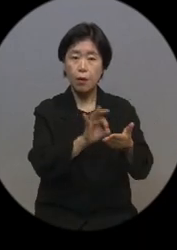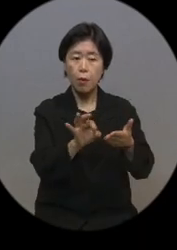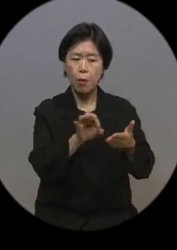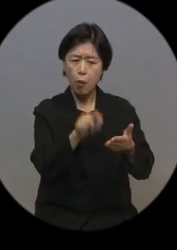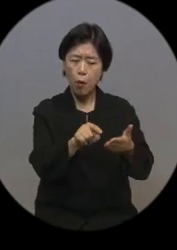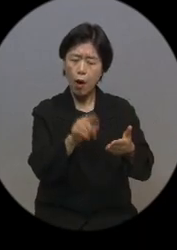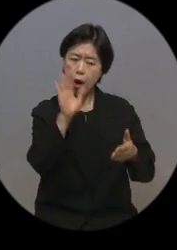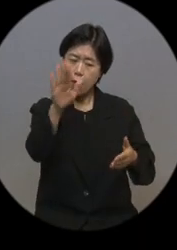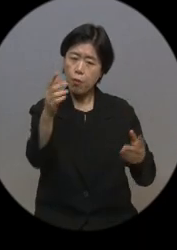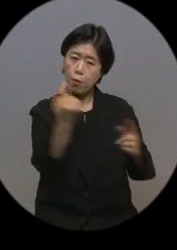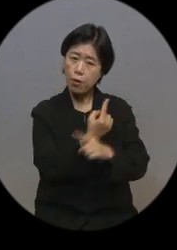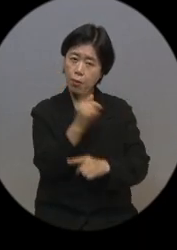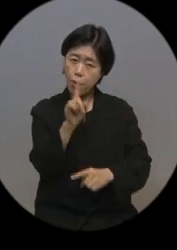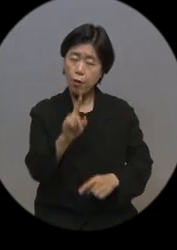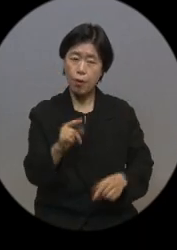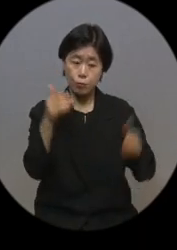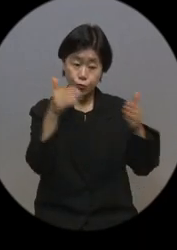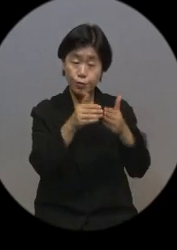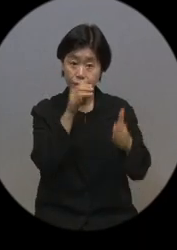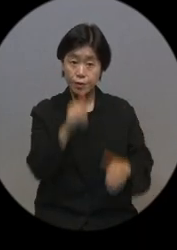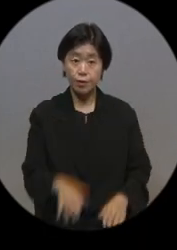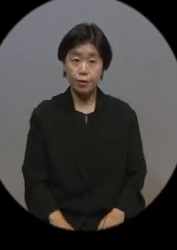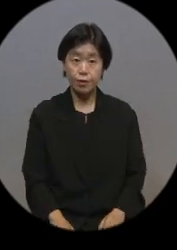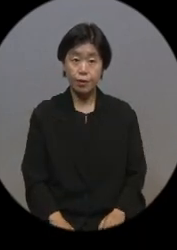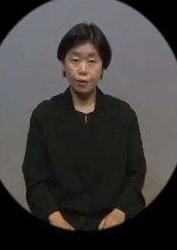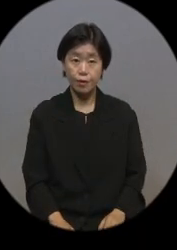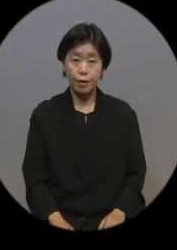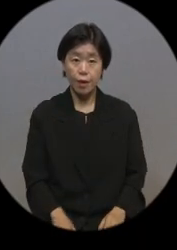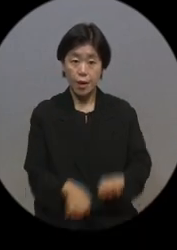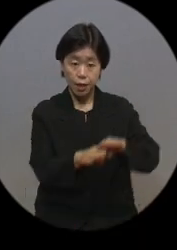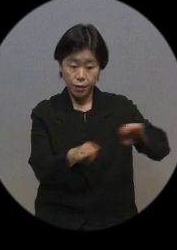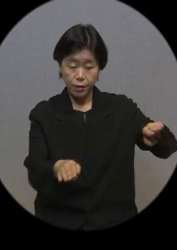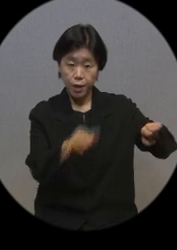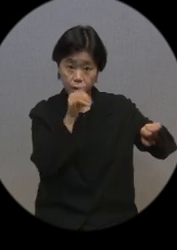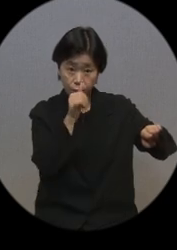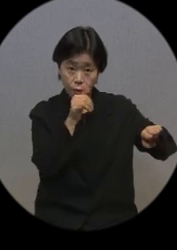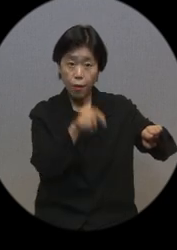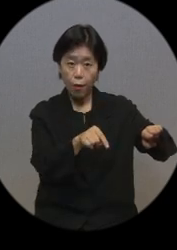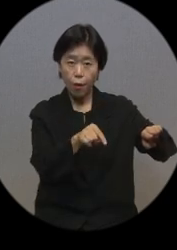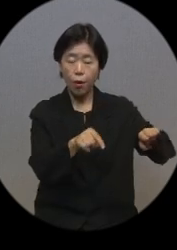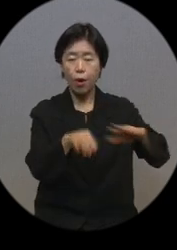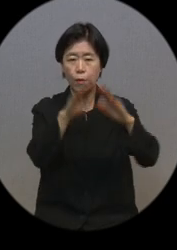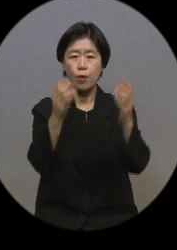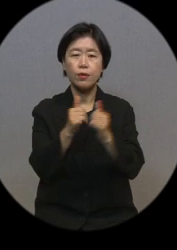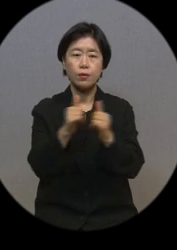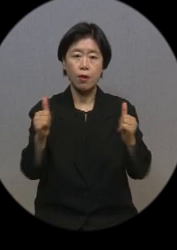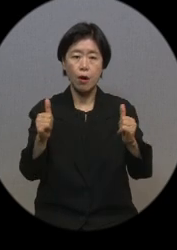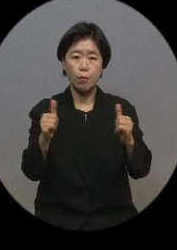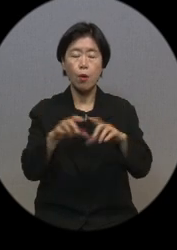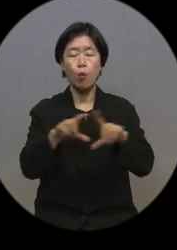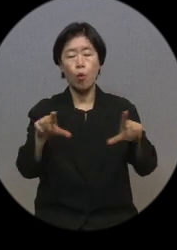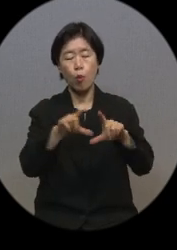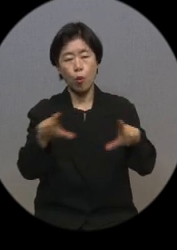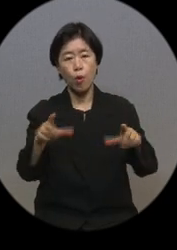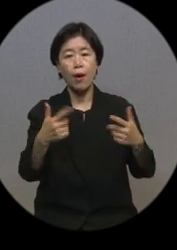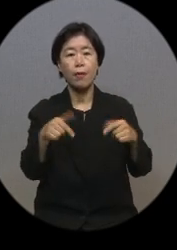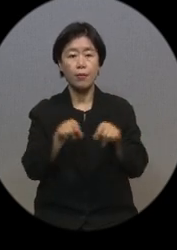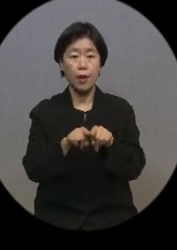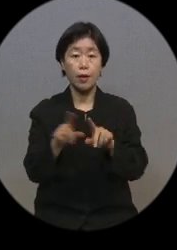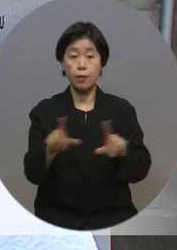주목됩니다. 턱을 없애고 경사로가 놓이는 작은 변화로 모두에게 평범한 일상을